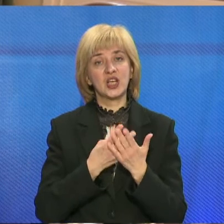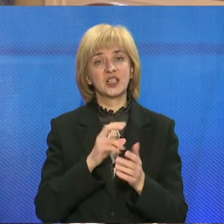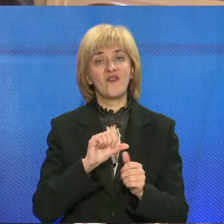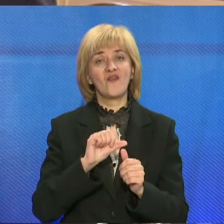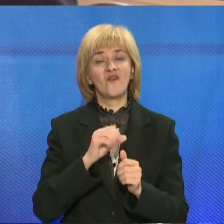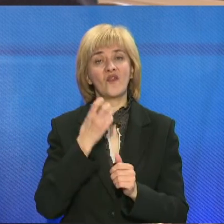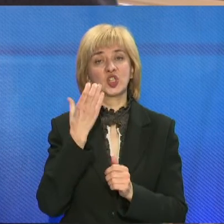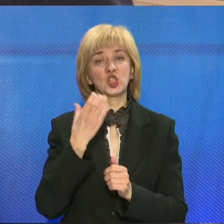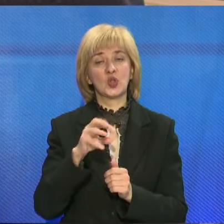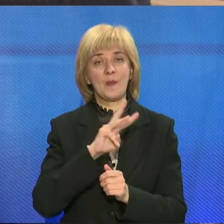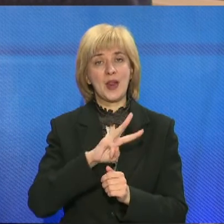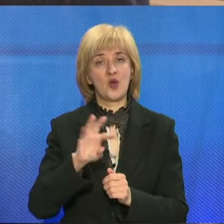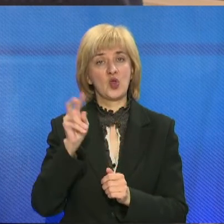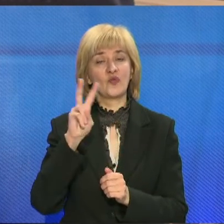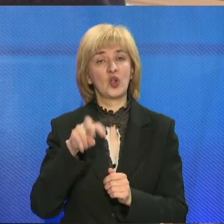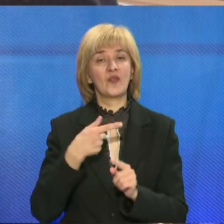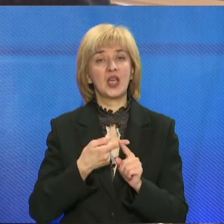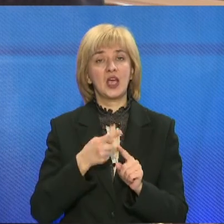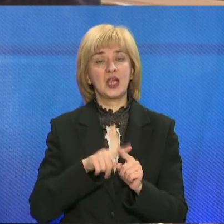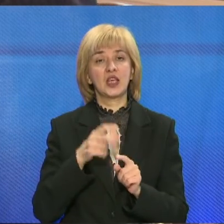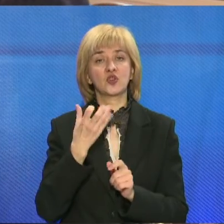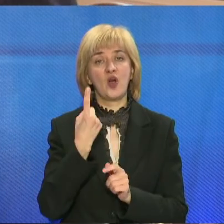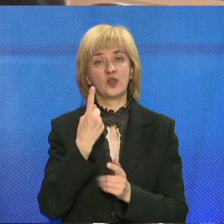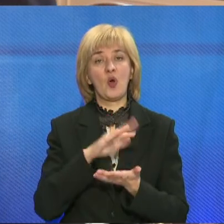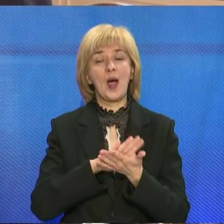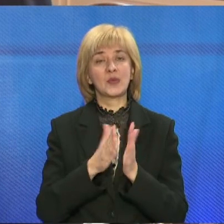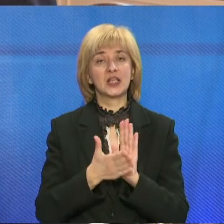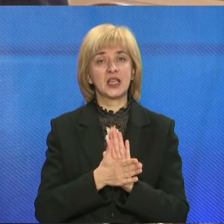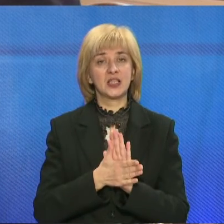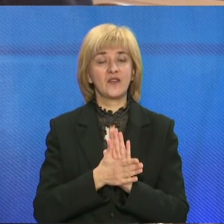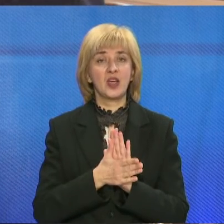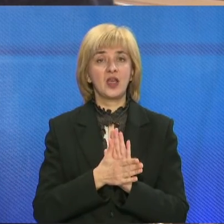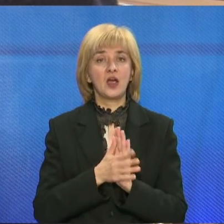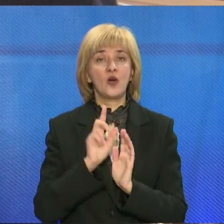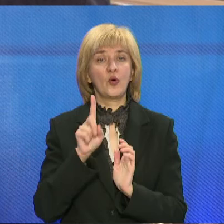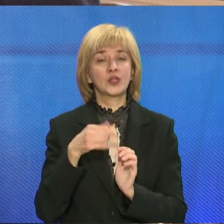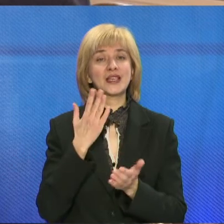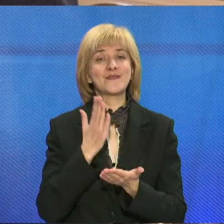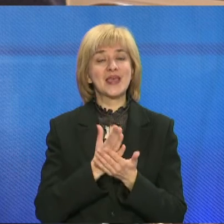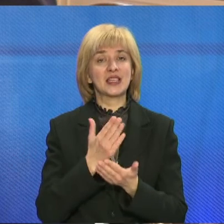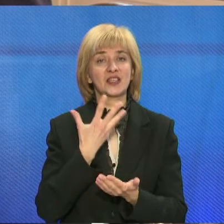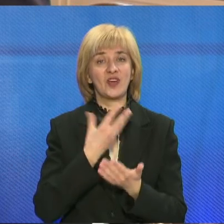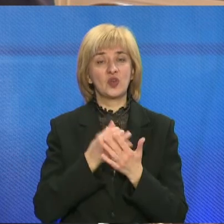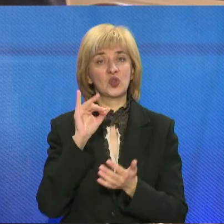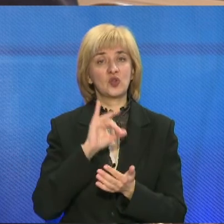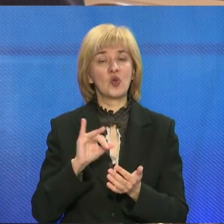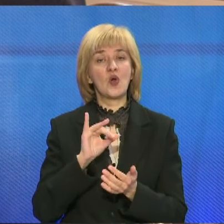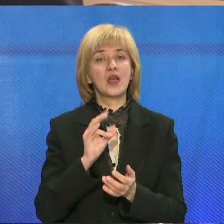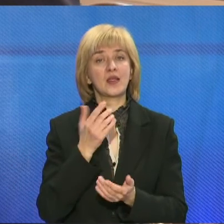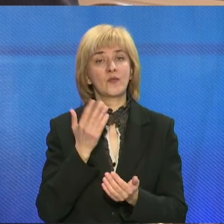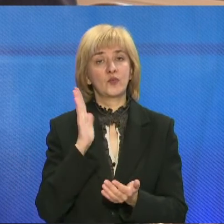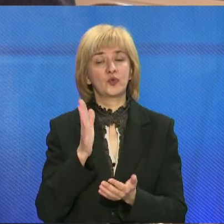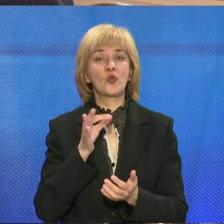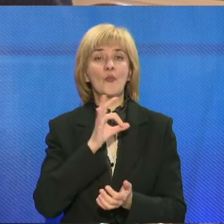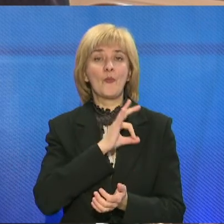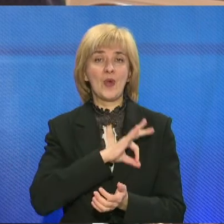наверняка еще и одно обстоятельство, которое хоть и уже имеет свою историю, но будет наверняка полезным